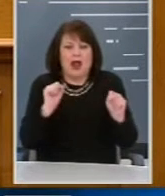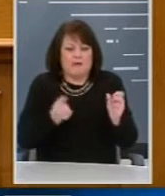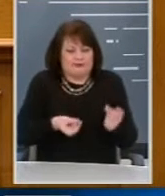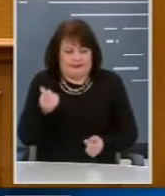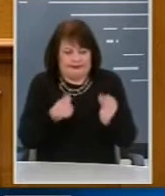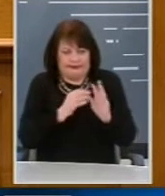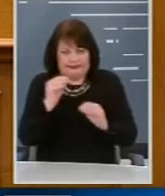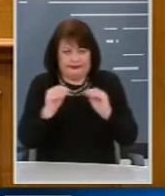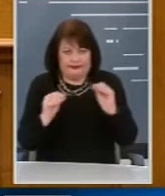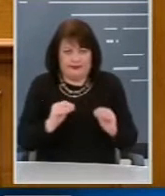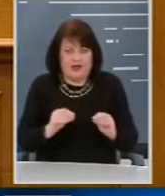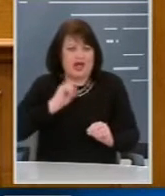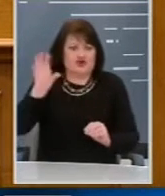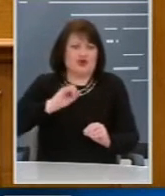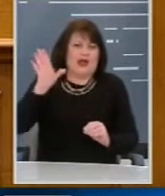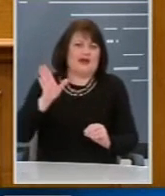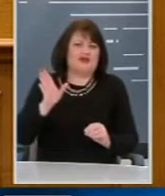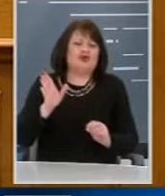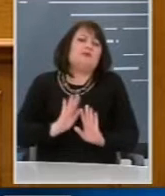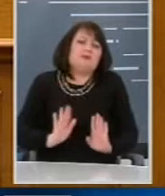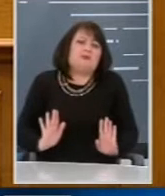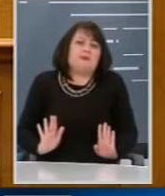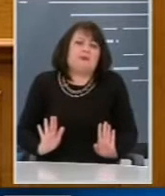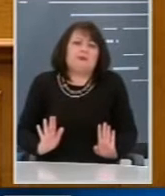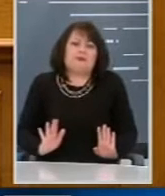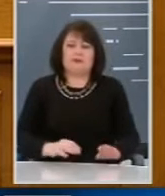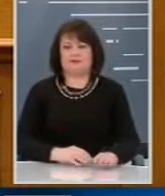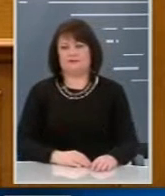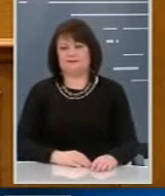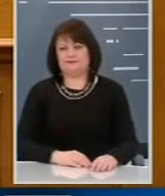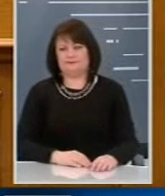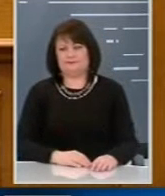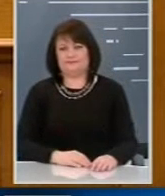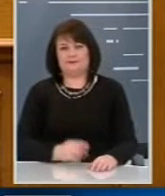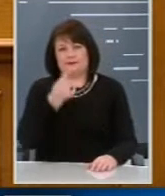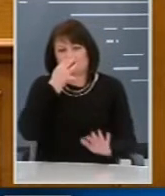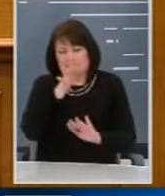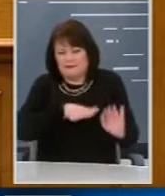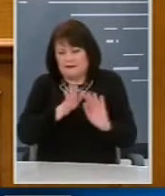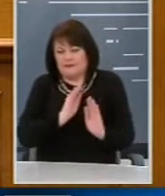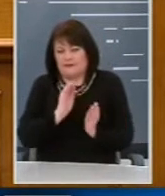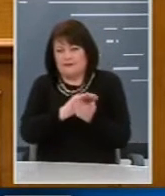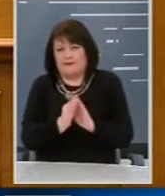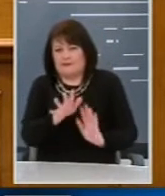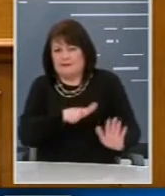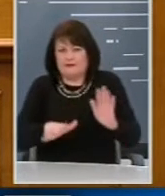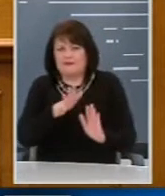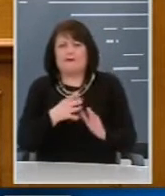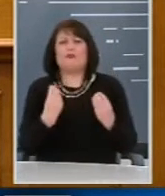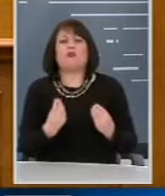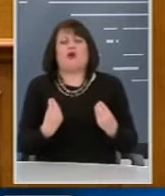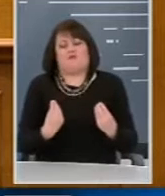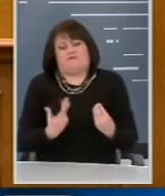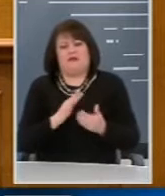τράπεζες χωρίς να ανοίξει ρουθούνι. Το τρίπαινο, βλέπετε, της διαπλοκής προτιμούσε να καταρρεύσουν οι